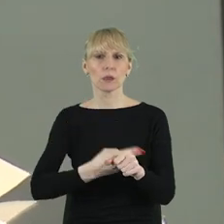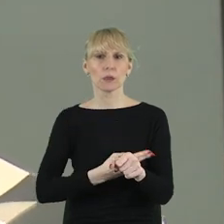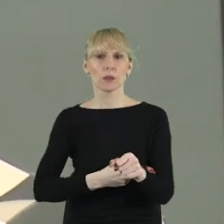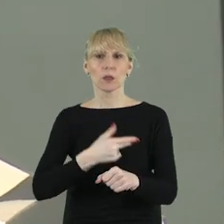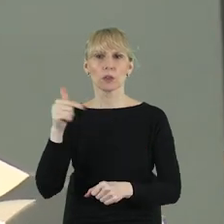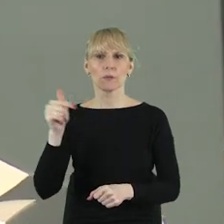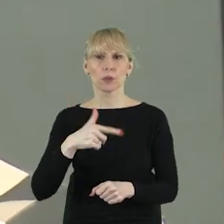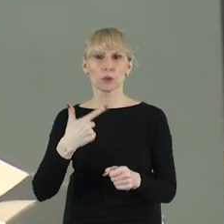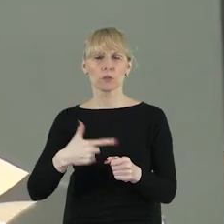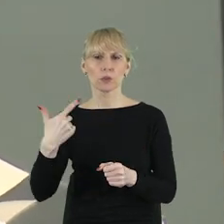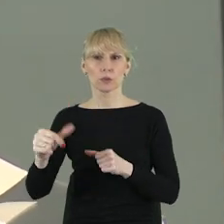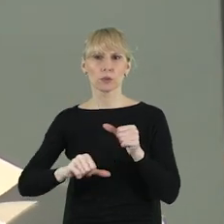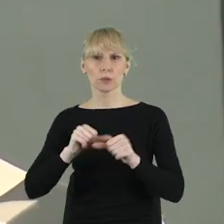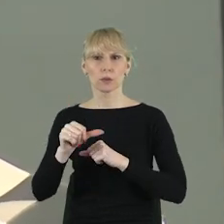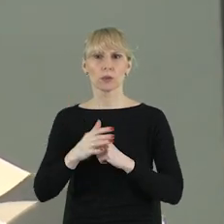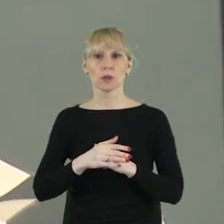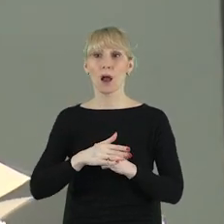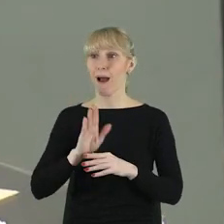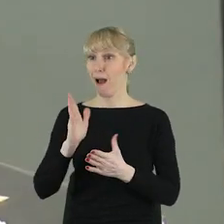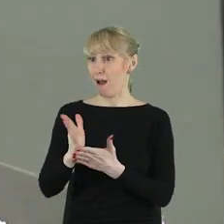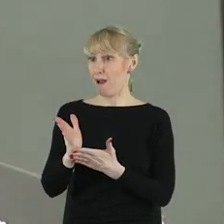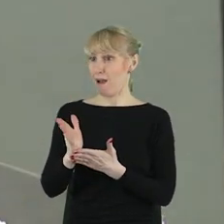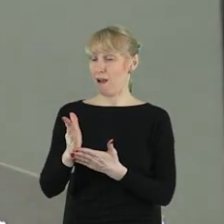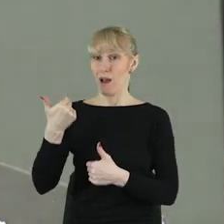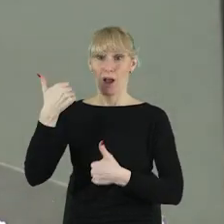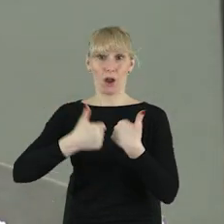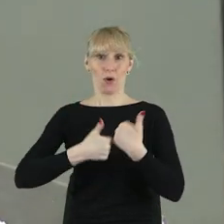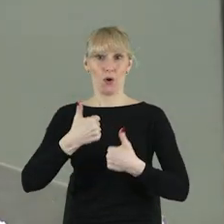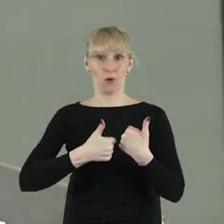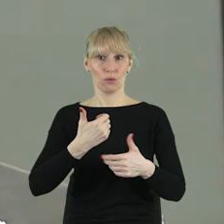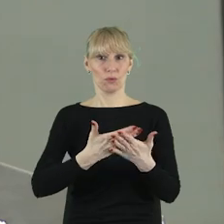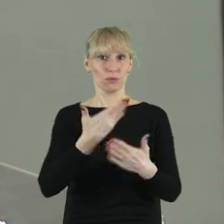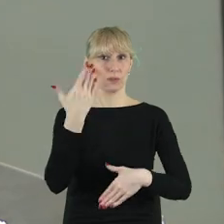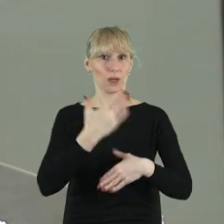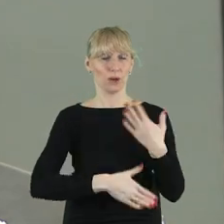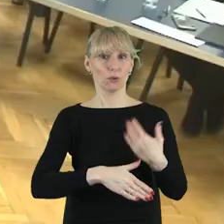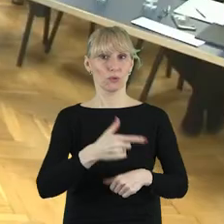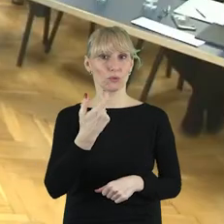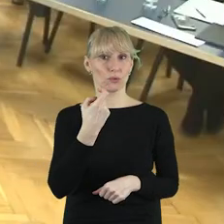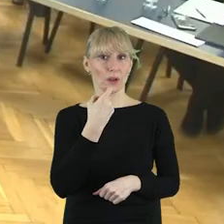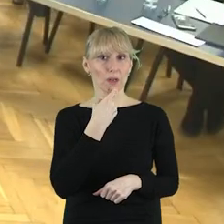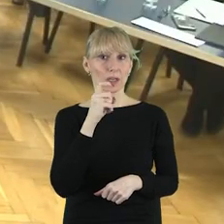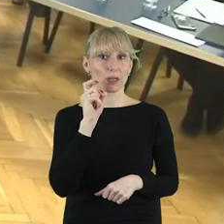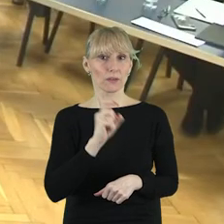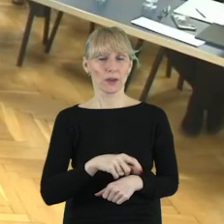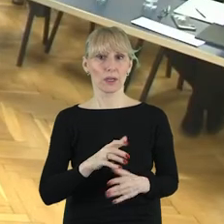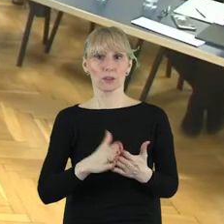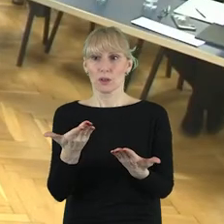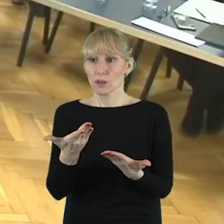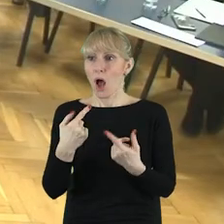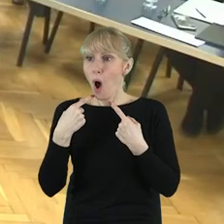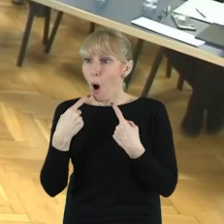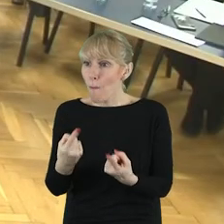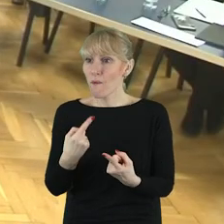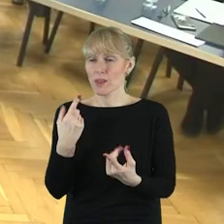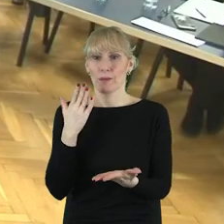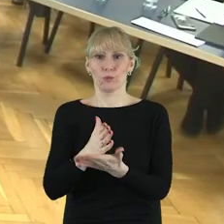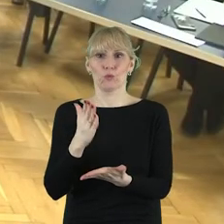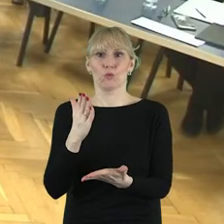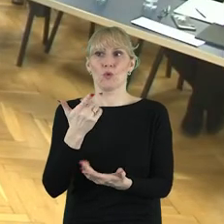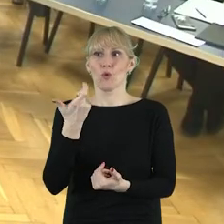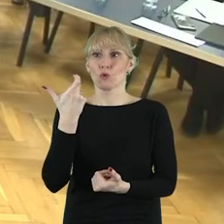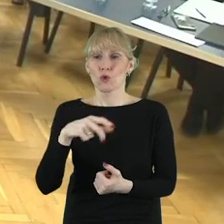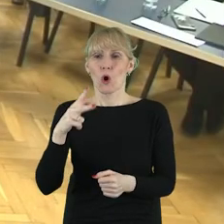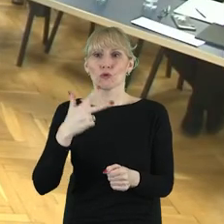czerwca 2022 roku, a konkurs skończył się 29 kwietnia. Mówimy o 130 milionach złotych, o ogromnych